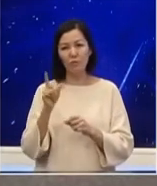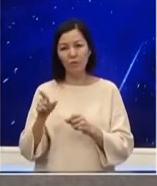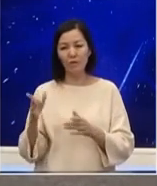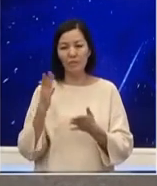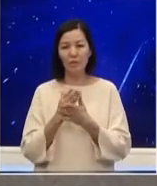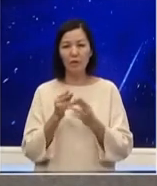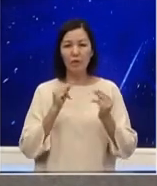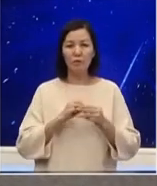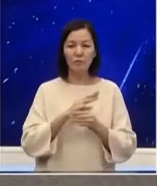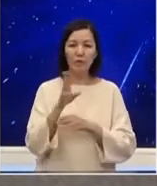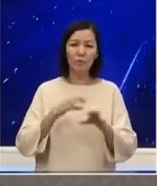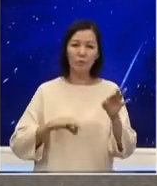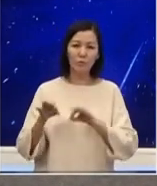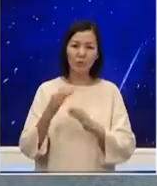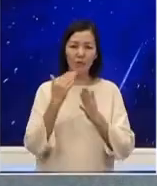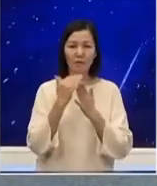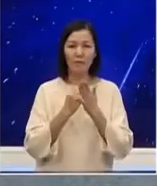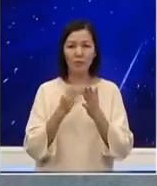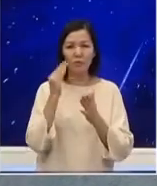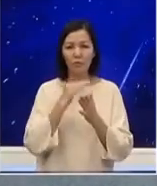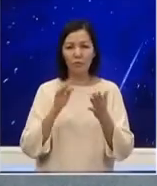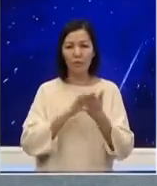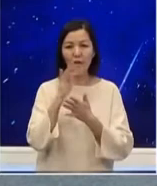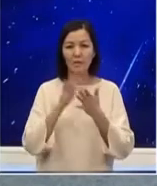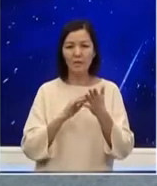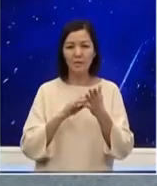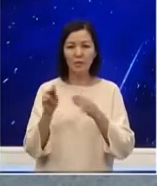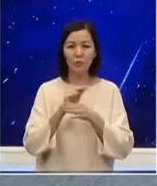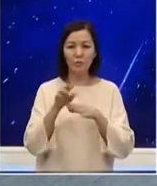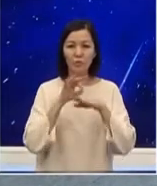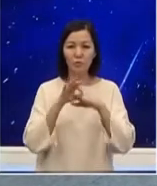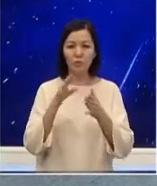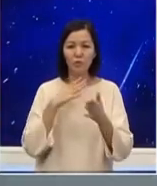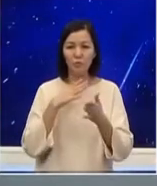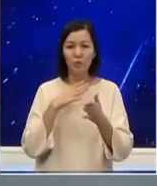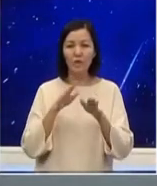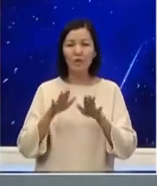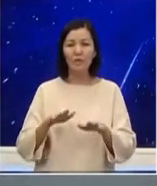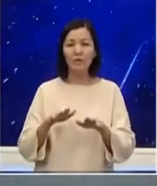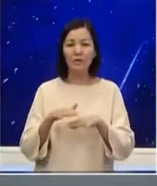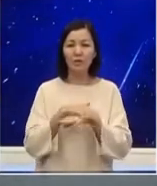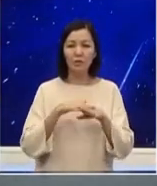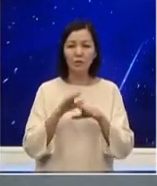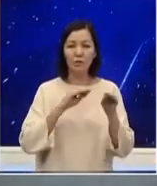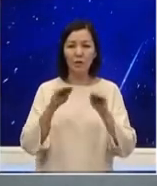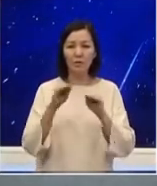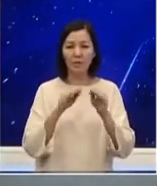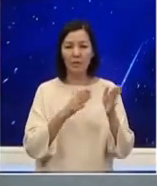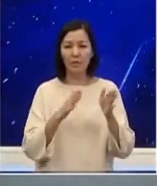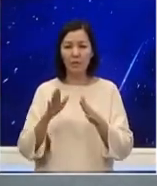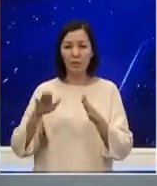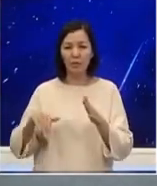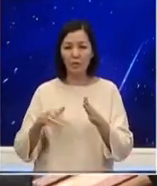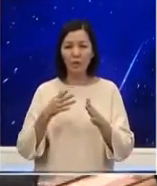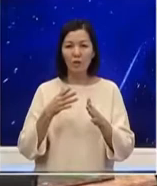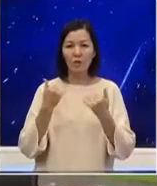Жұмыспен қамту жол картасы бағдарламасы бойынша Үштөбе қаласының аулаларында да жөндеу жұмыстары жүргізілуде. Жергілікті тұрғындар абаттандырудан кейін өз аулаларын